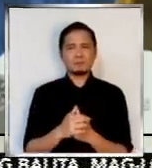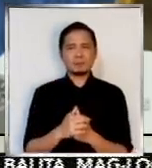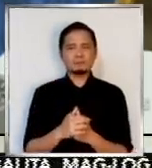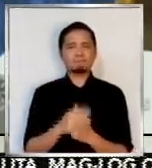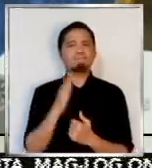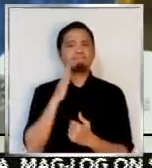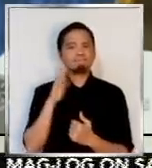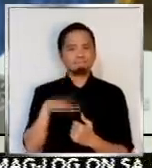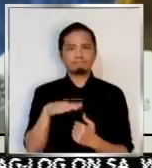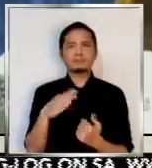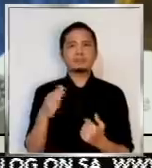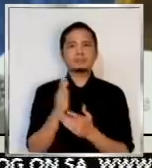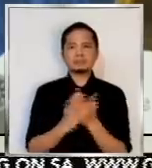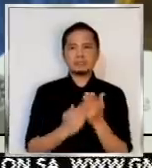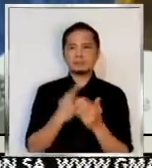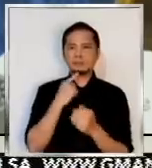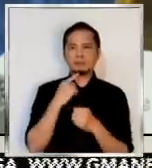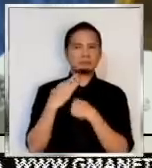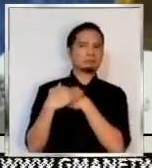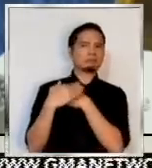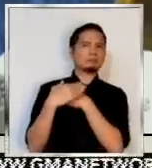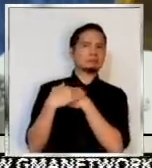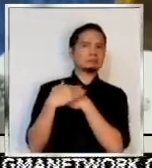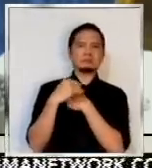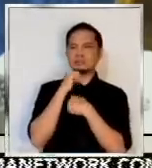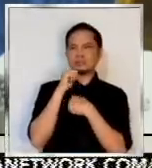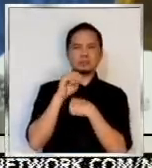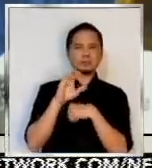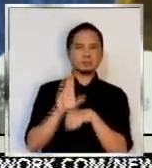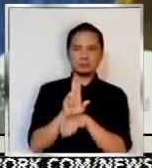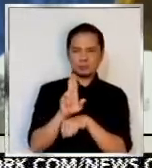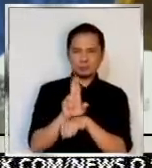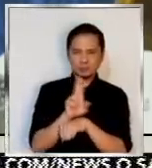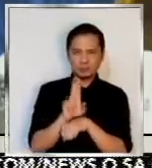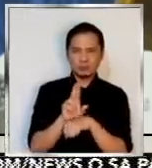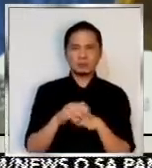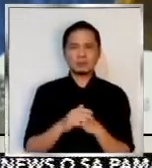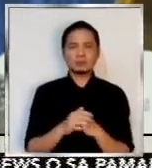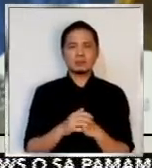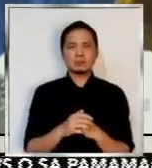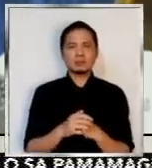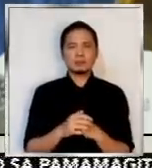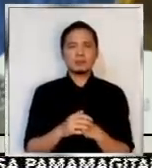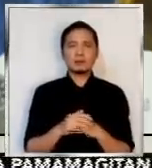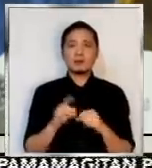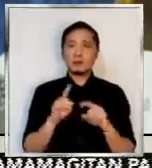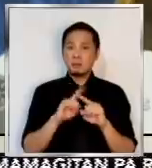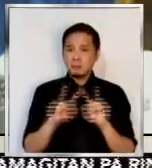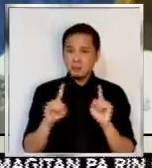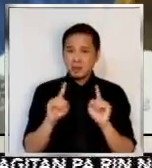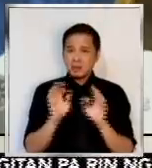advisable. But the only way to really counter the